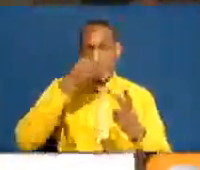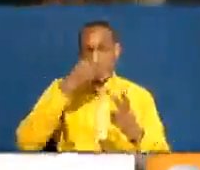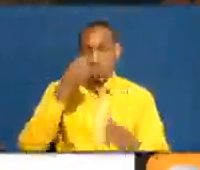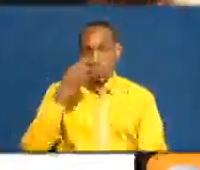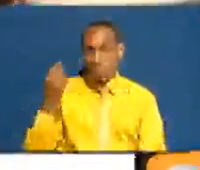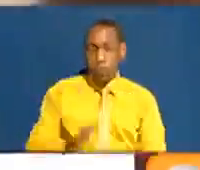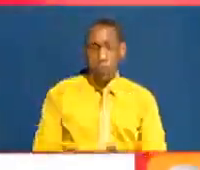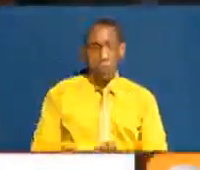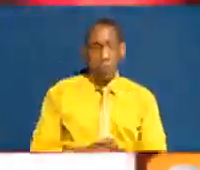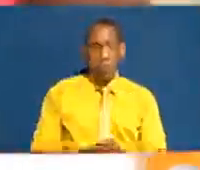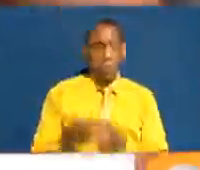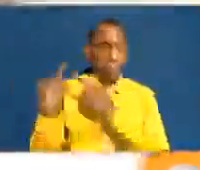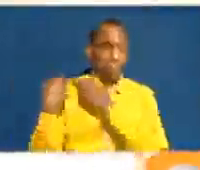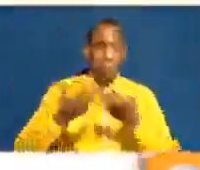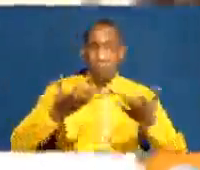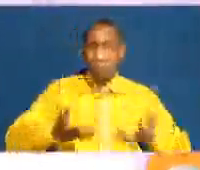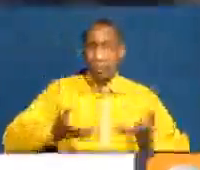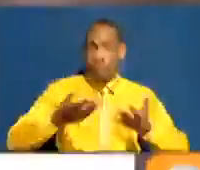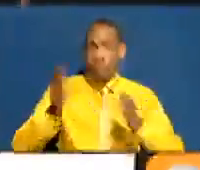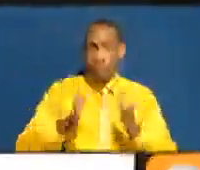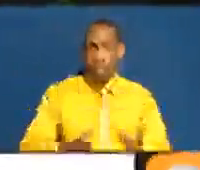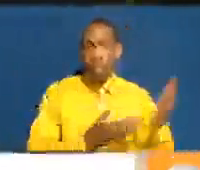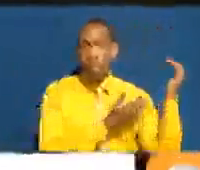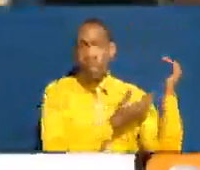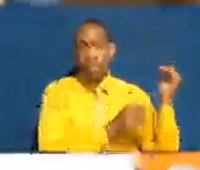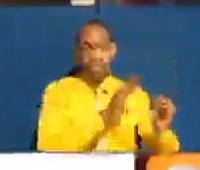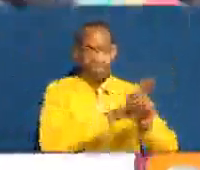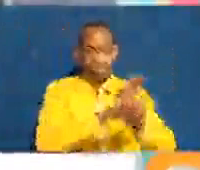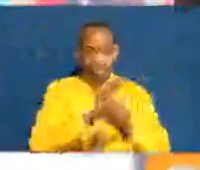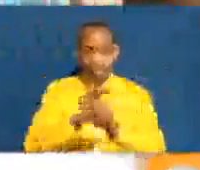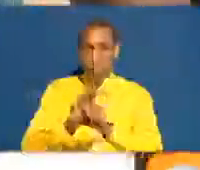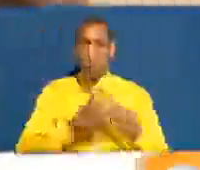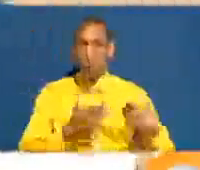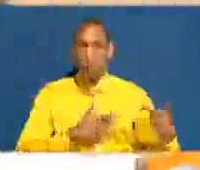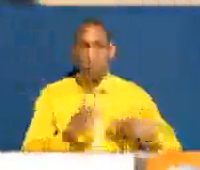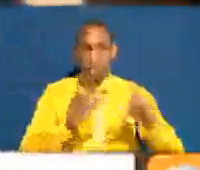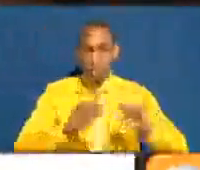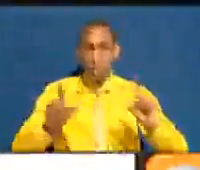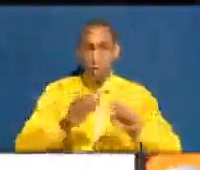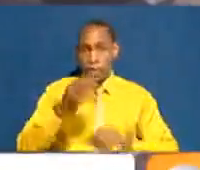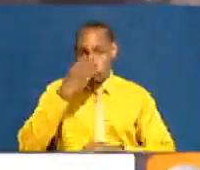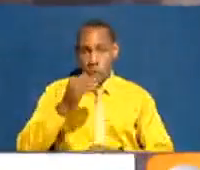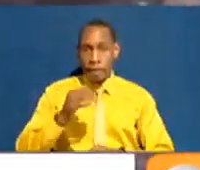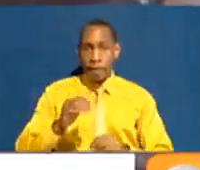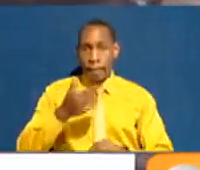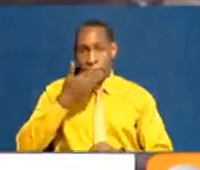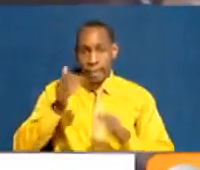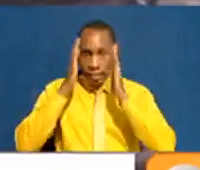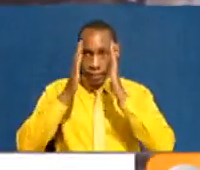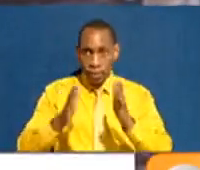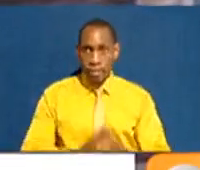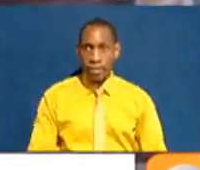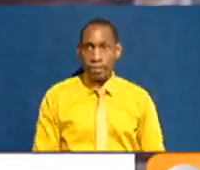Ruto ana kibarua si haba, wa Kenya wakiwa na matarajio mengi kuhusu yale wanamtaka yaangazie. I